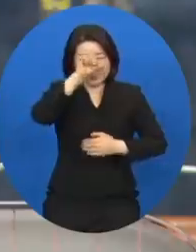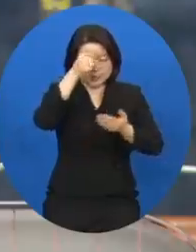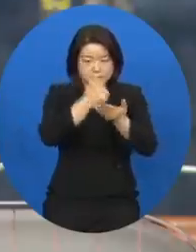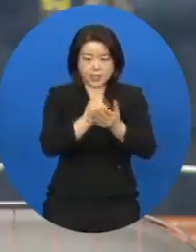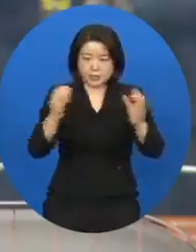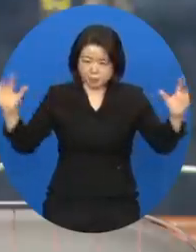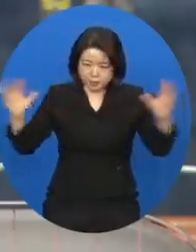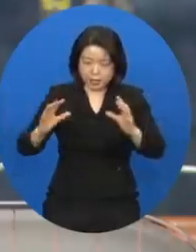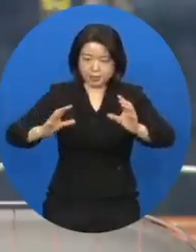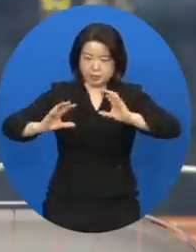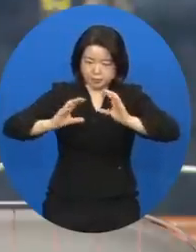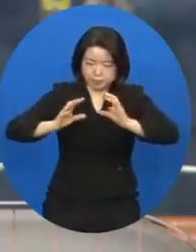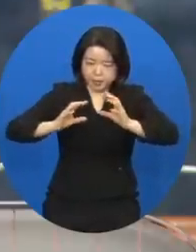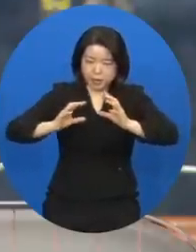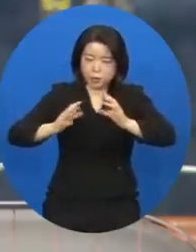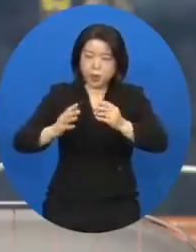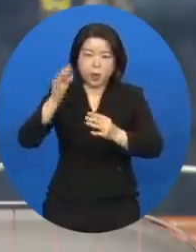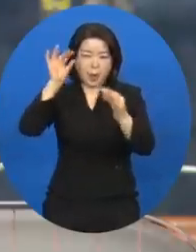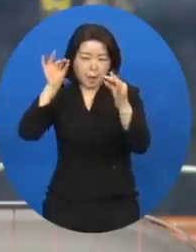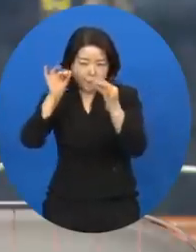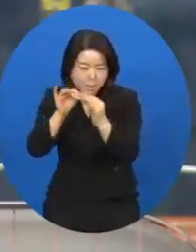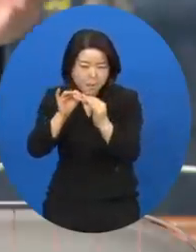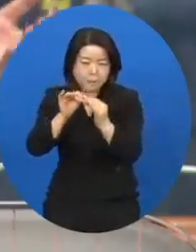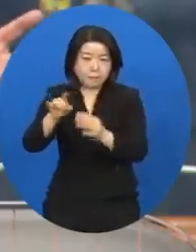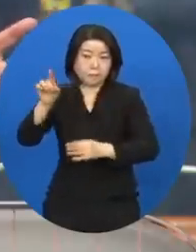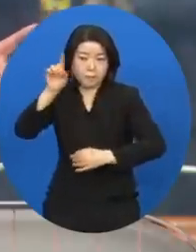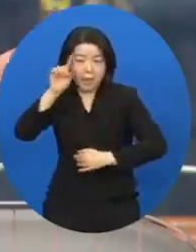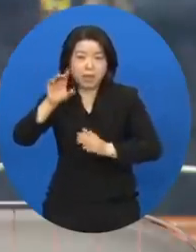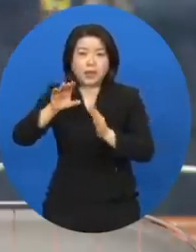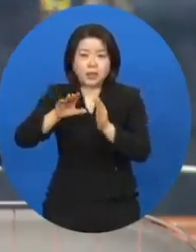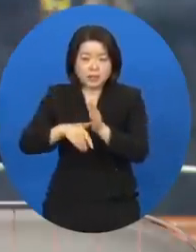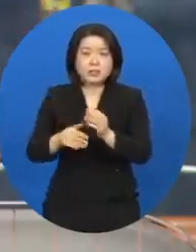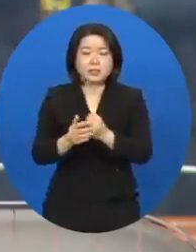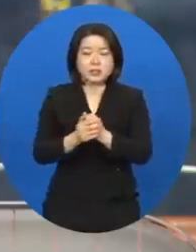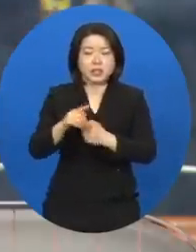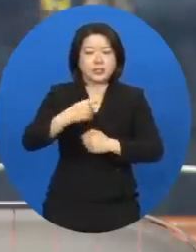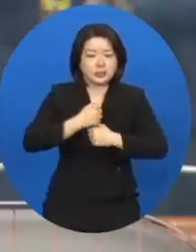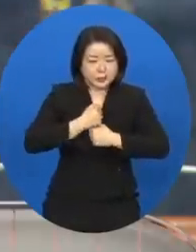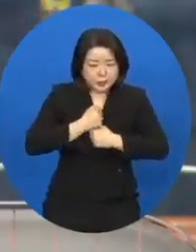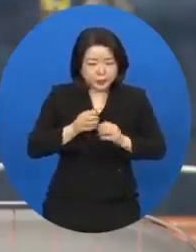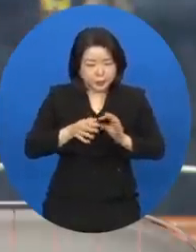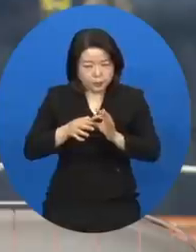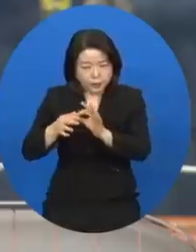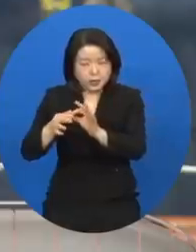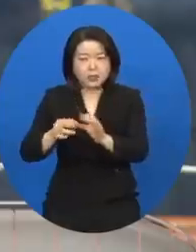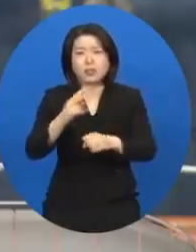다 하나 되는 일을 지켜가면서 20년 교회를 세워온 거예요.